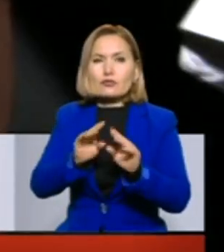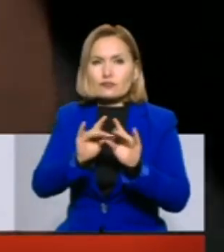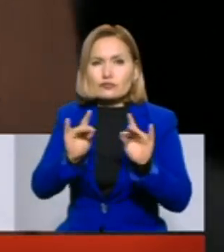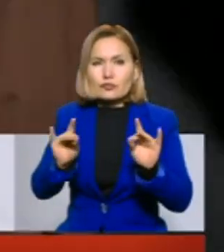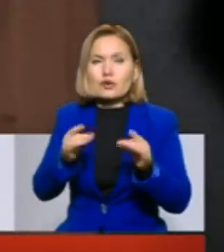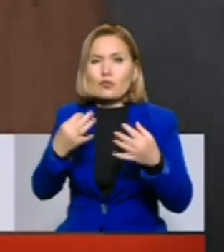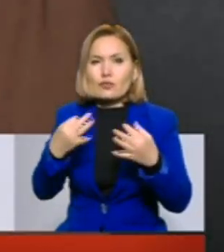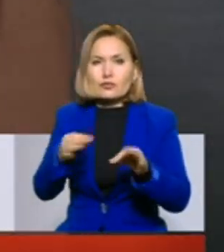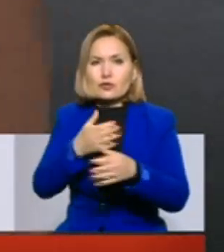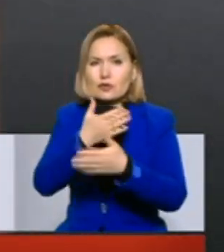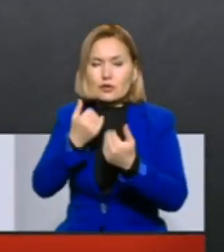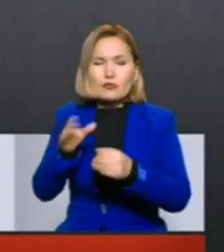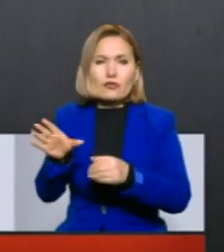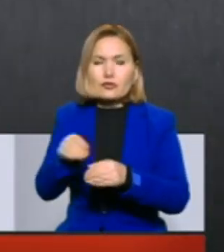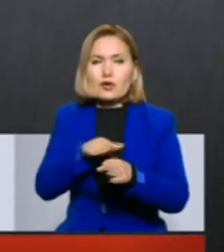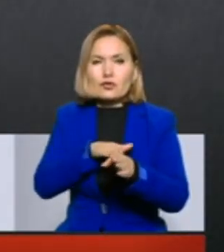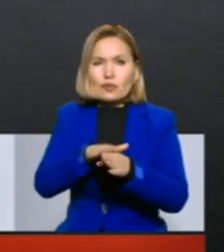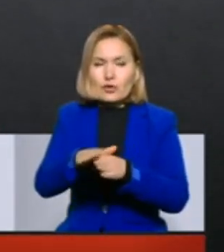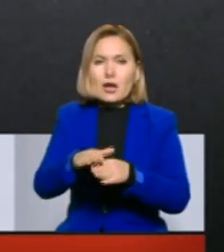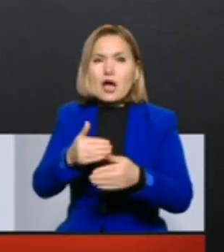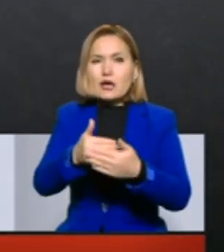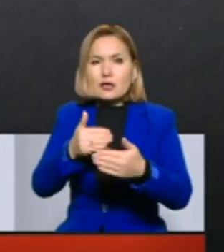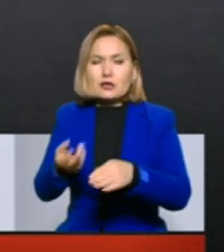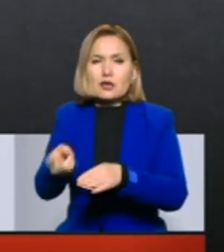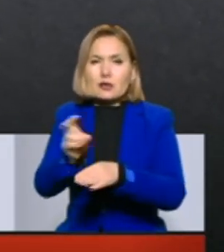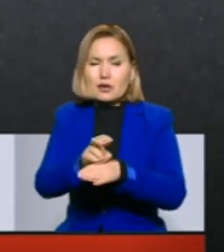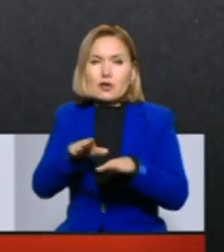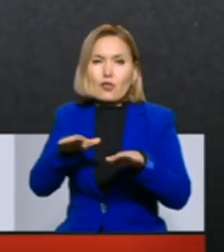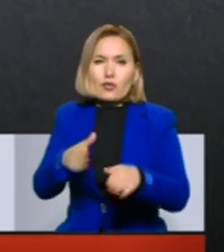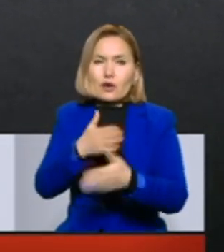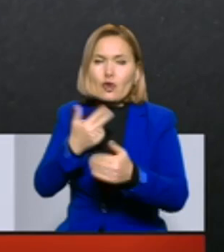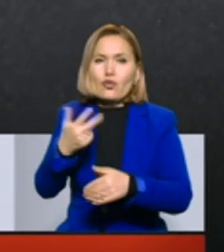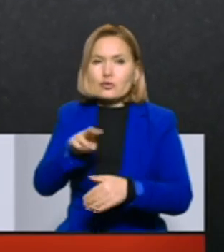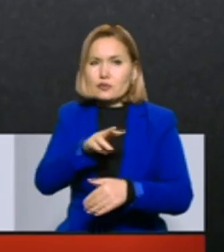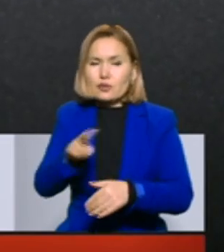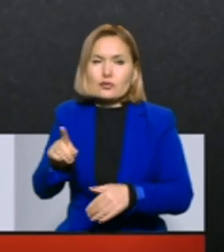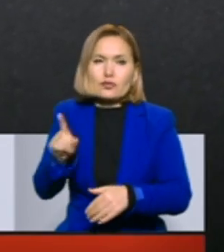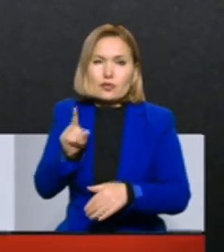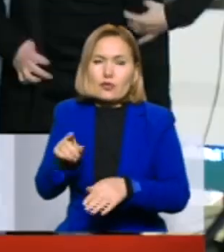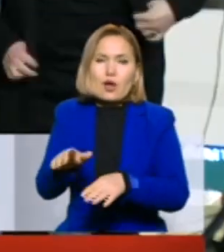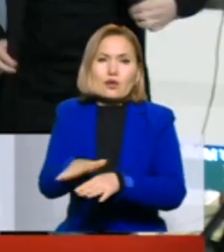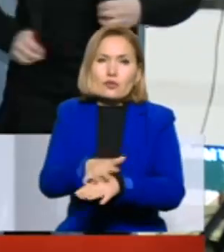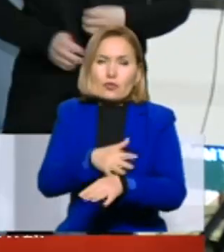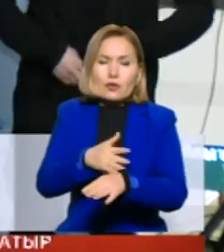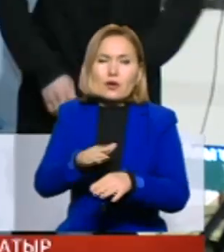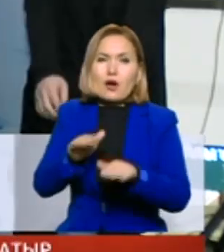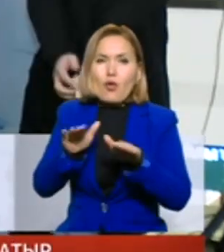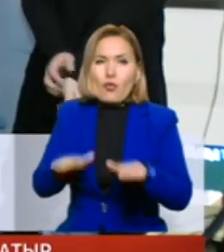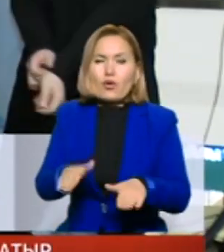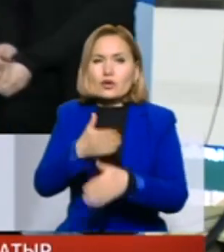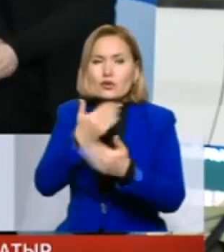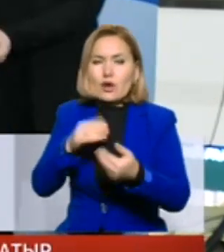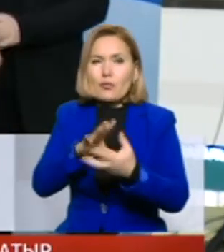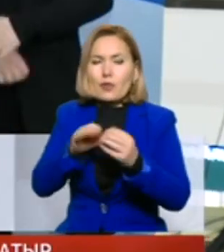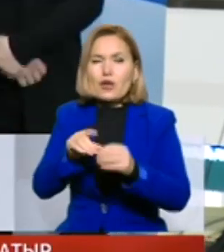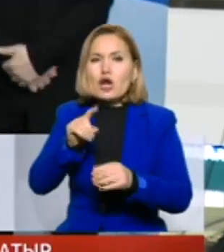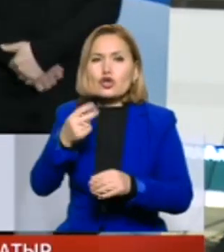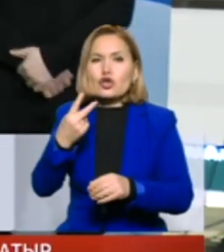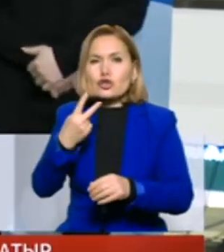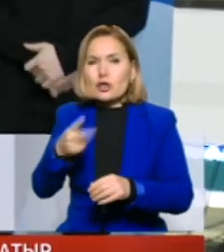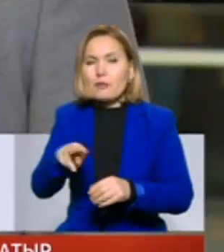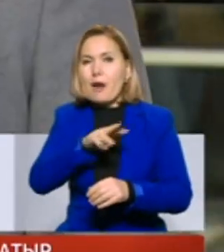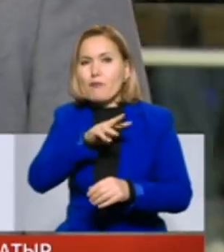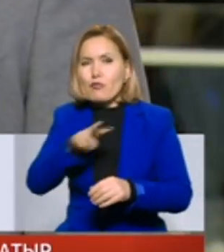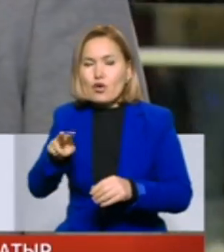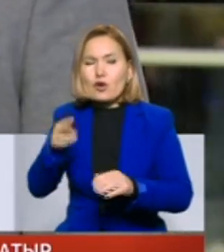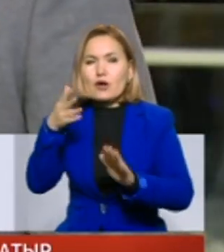тұрмыз. Орын жоқ. Ерте келдік. Жарты сағат бұрын келдік, соның өзінде орын жоқ қой. Кинокартинаны түсіруге 120 миллион теңге